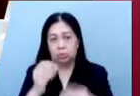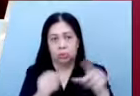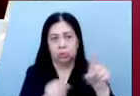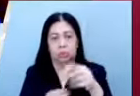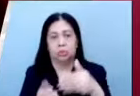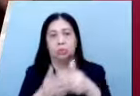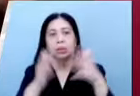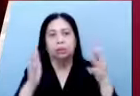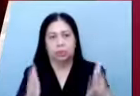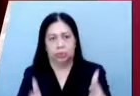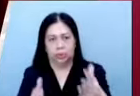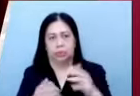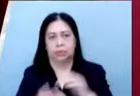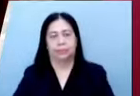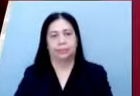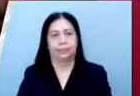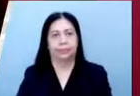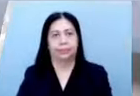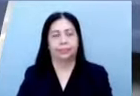estudyante.